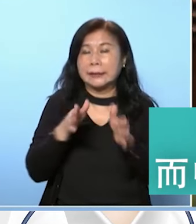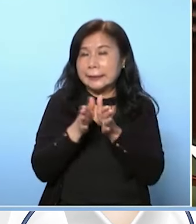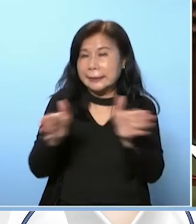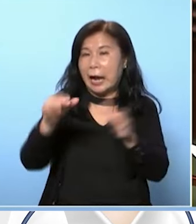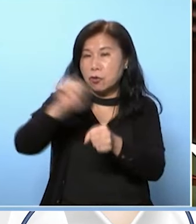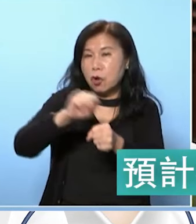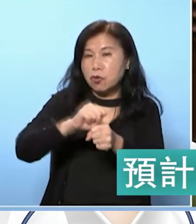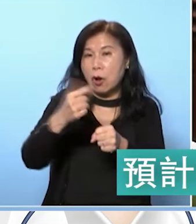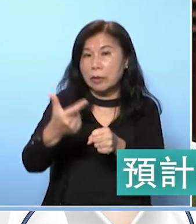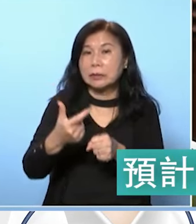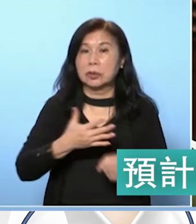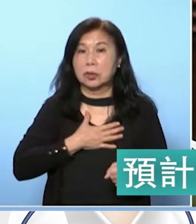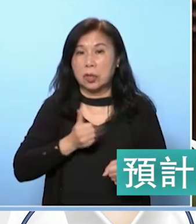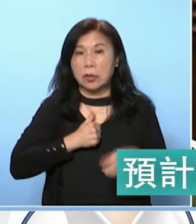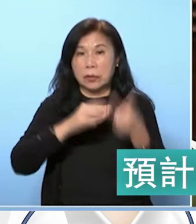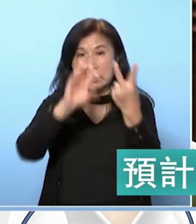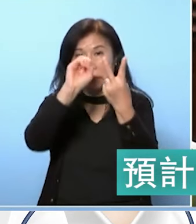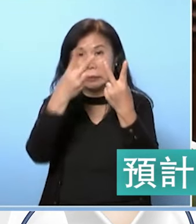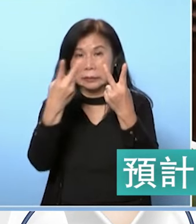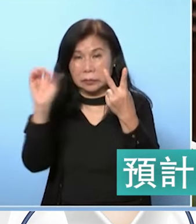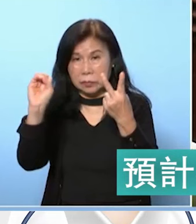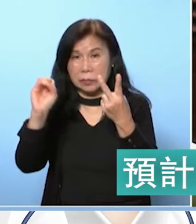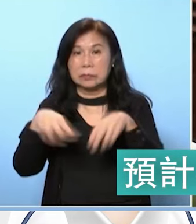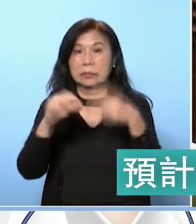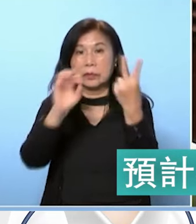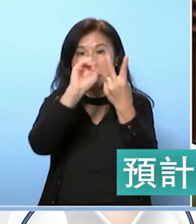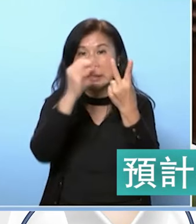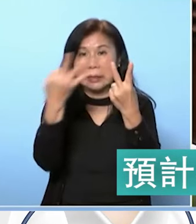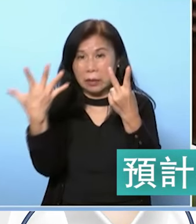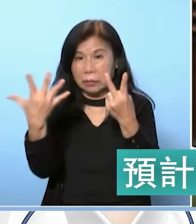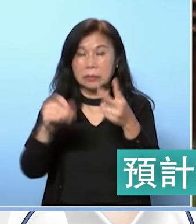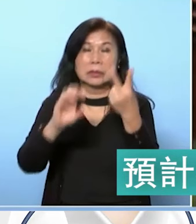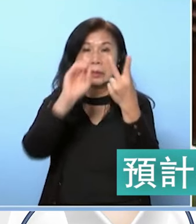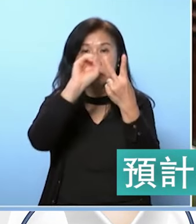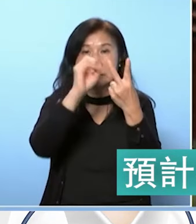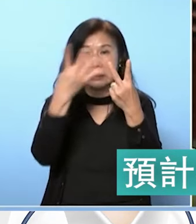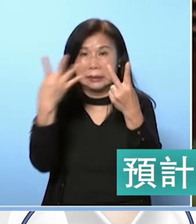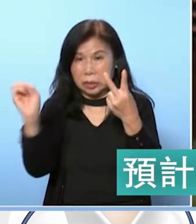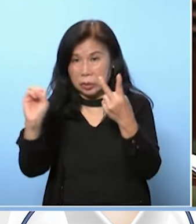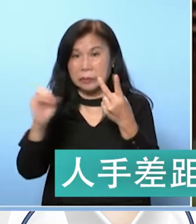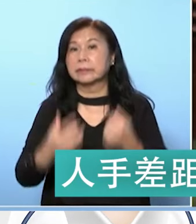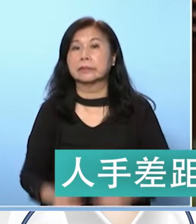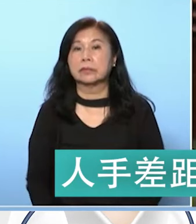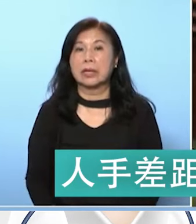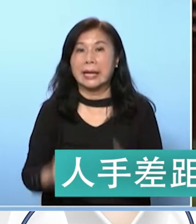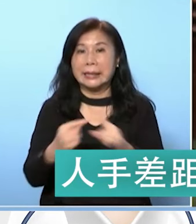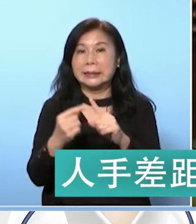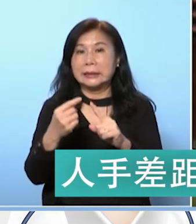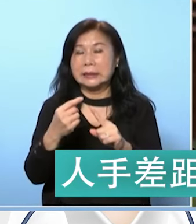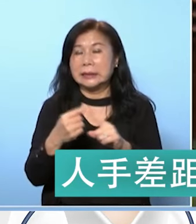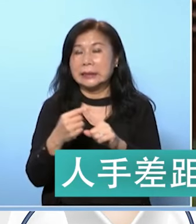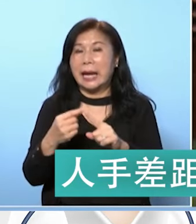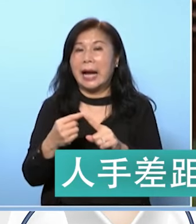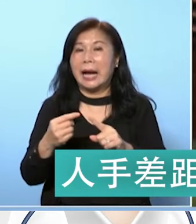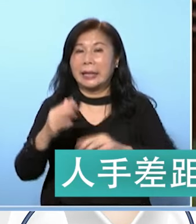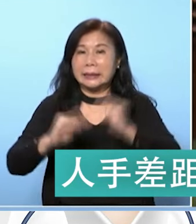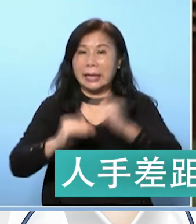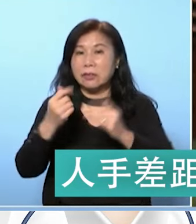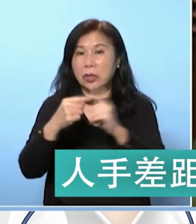大。預計在2030年、2035年及2040年人手差距分別